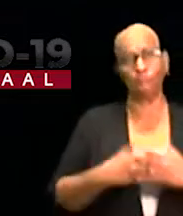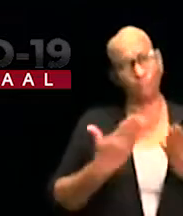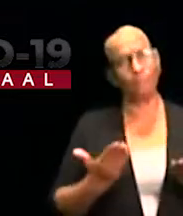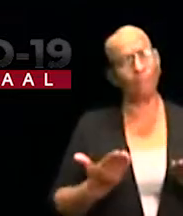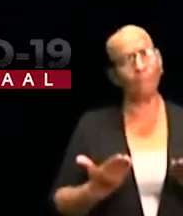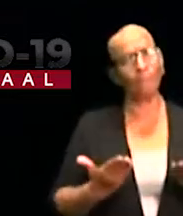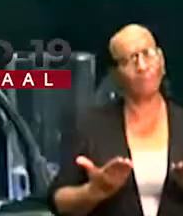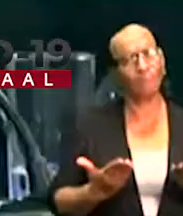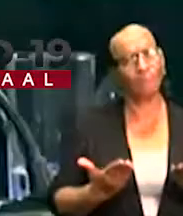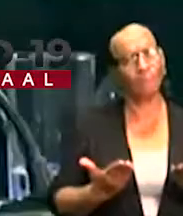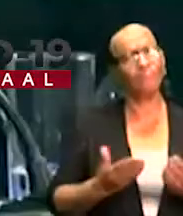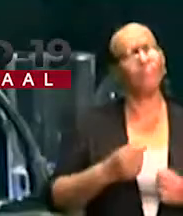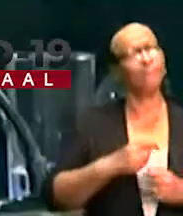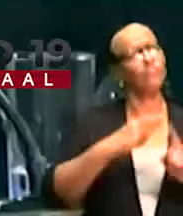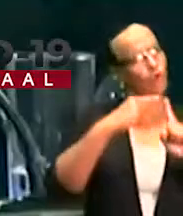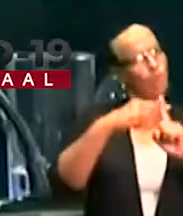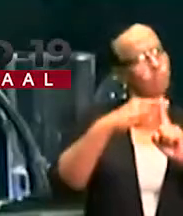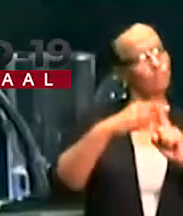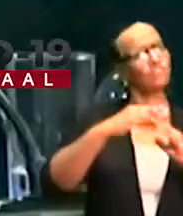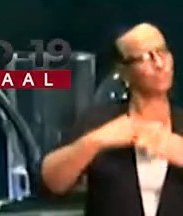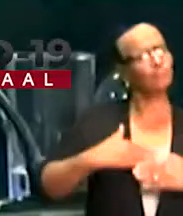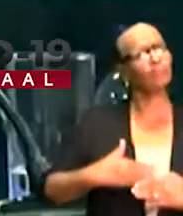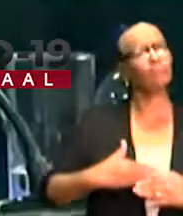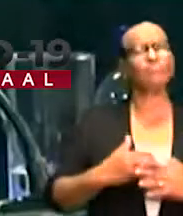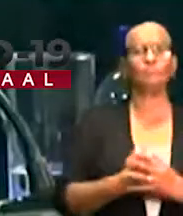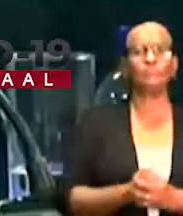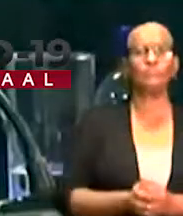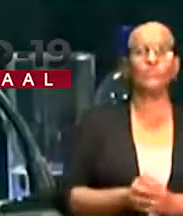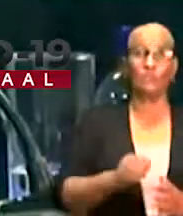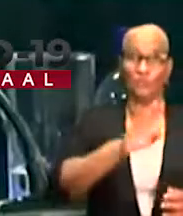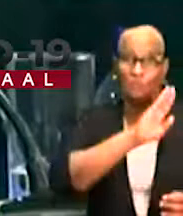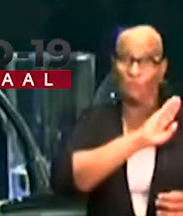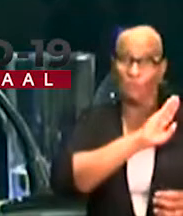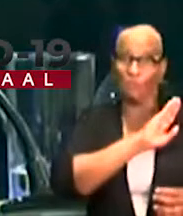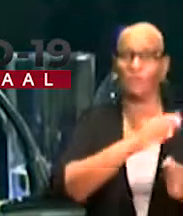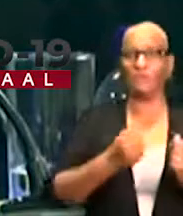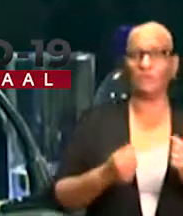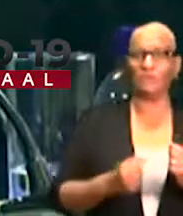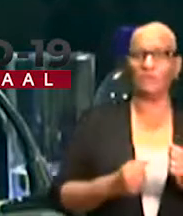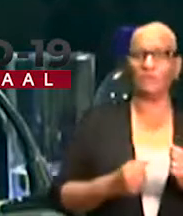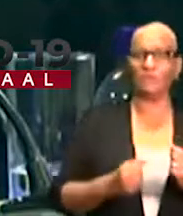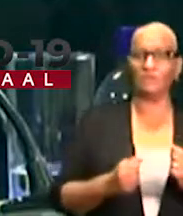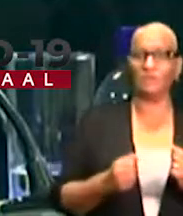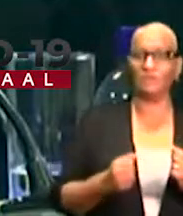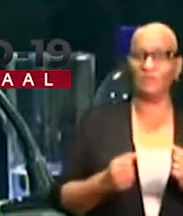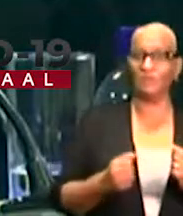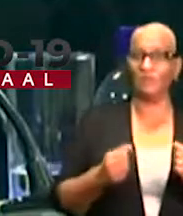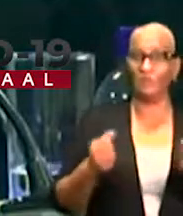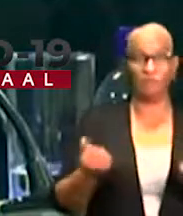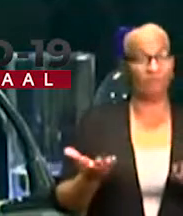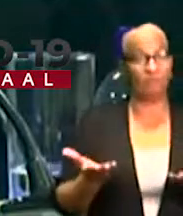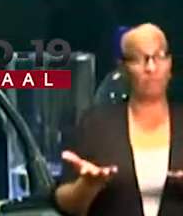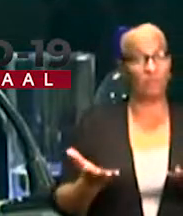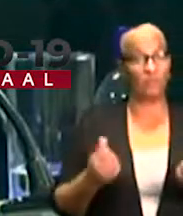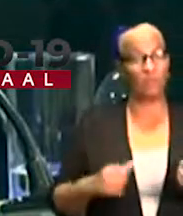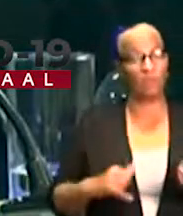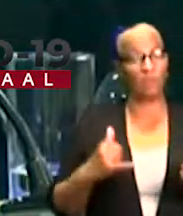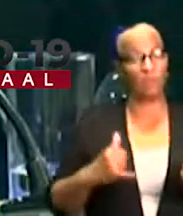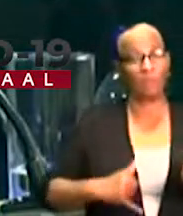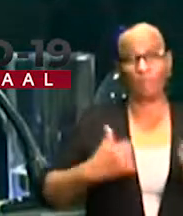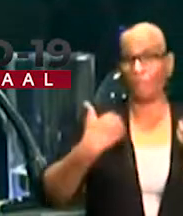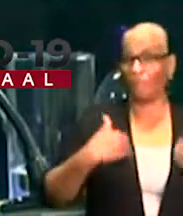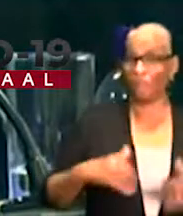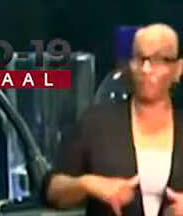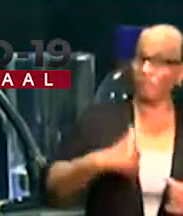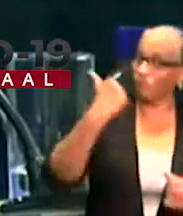zich een positieve zaak. We zagen ook dat het aantal intensive care bezetting op zich niet verder hoefde